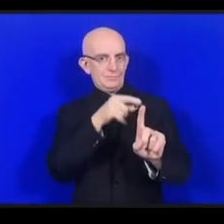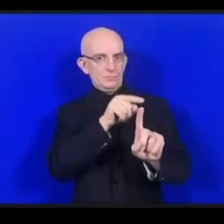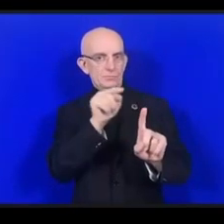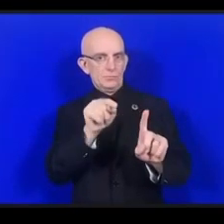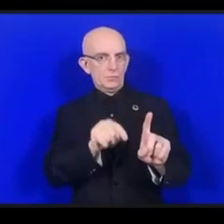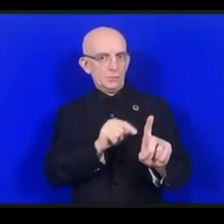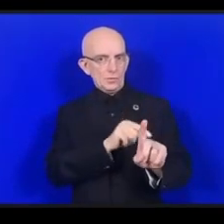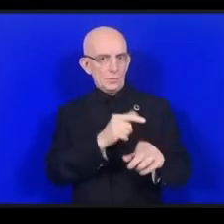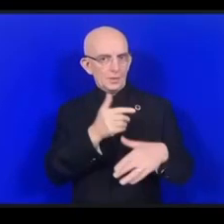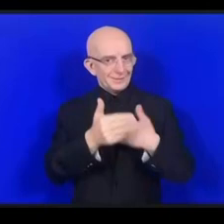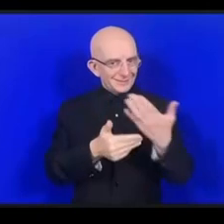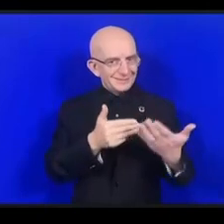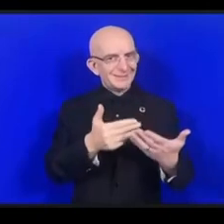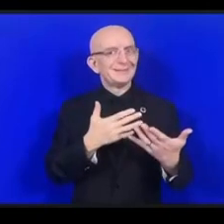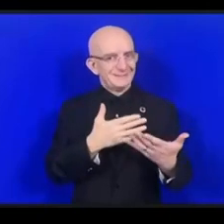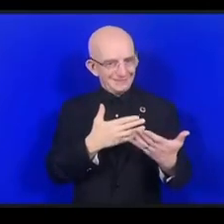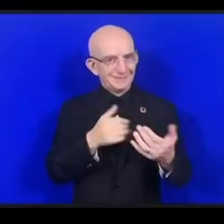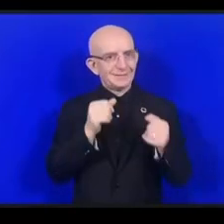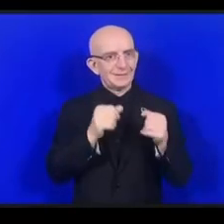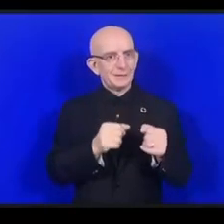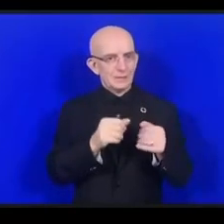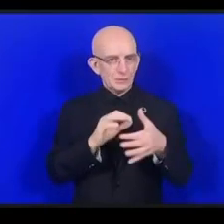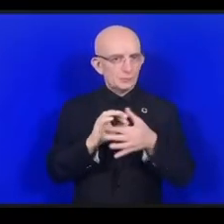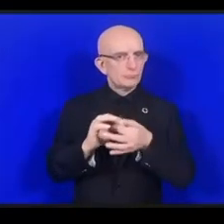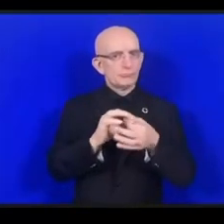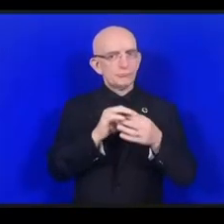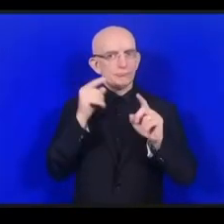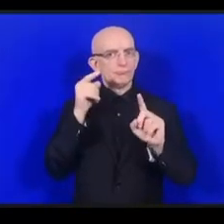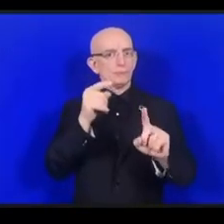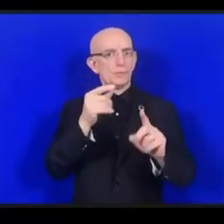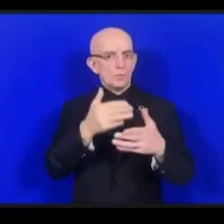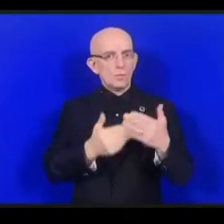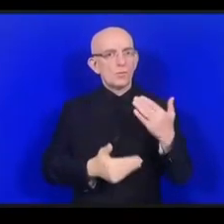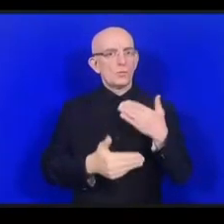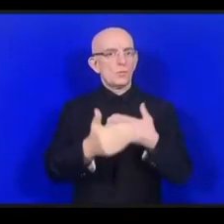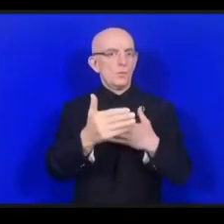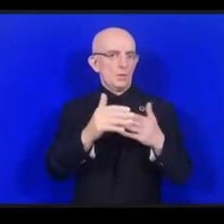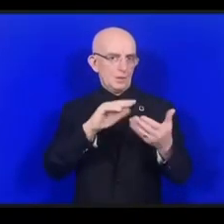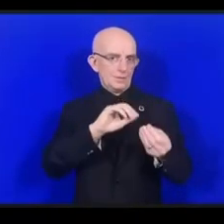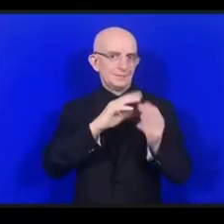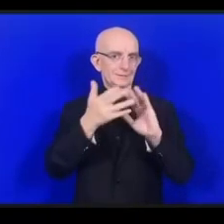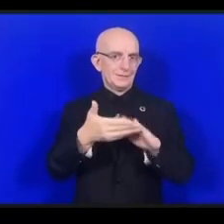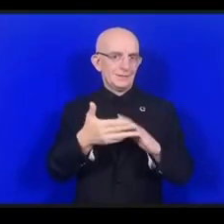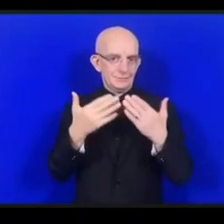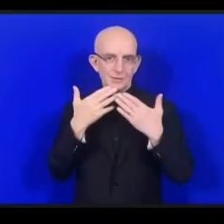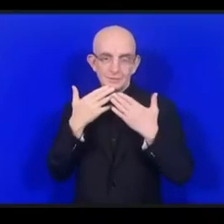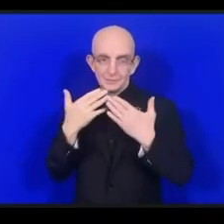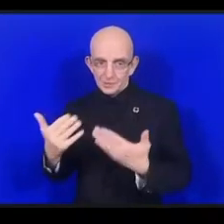并且呢，打造同一个世界、同一个互联网这样的梦想。